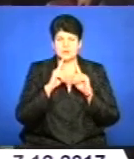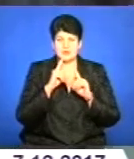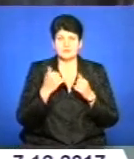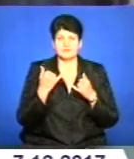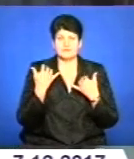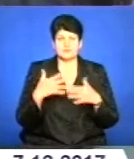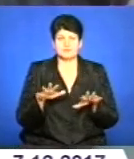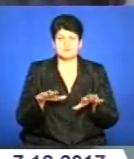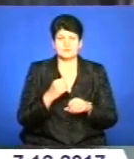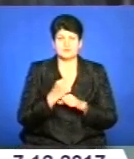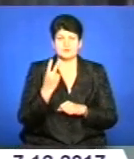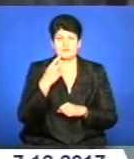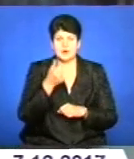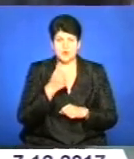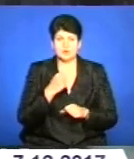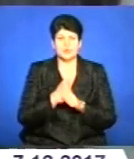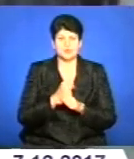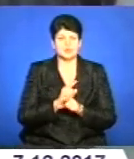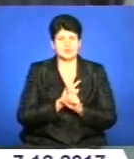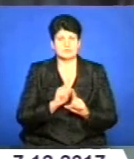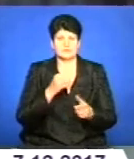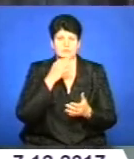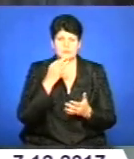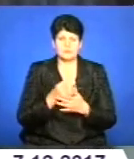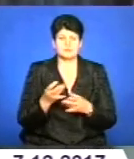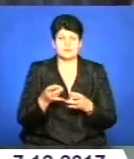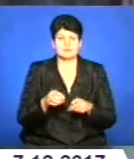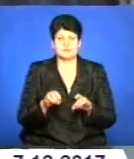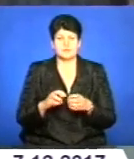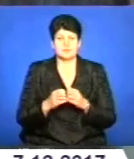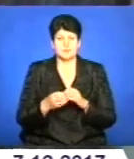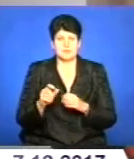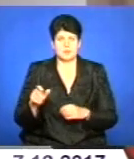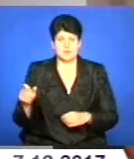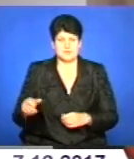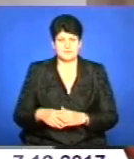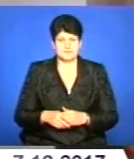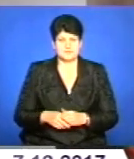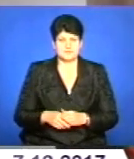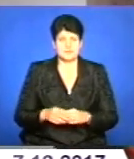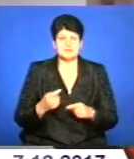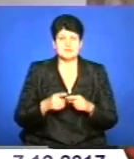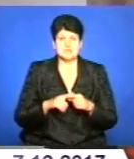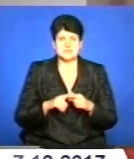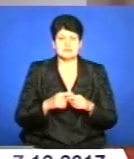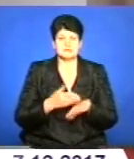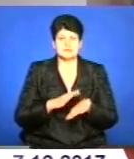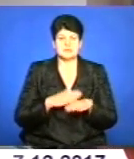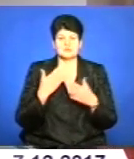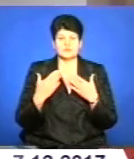2 роки. Каже, робота особливо відповідальна, адже доводиться вирішувати проблеми людей. Насамперед, це складність спілкування з